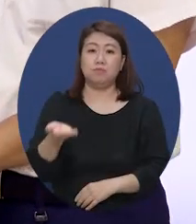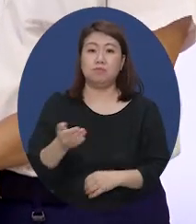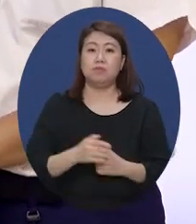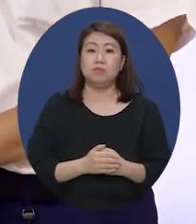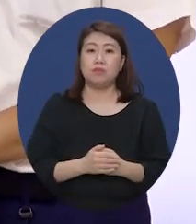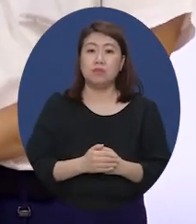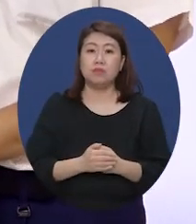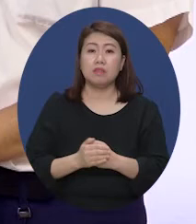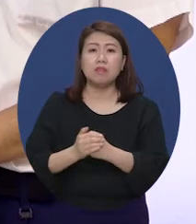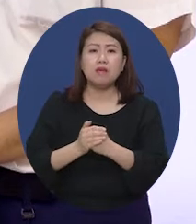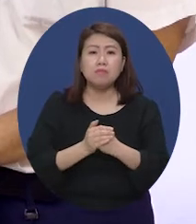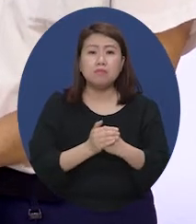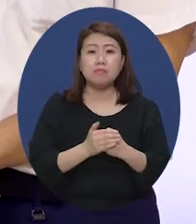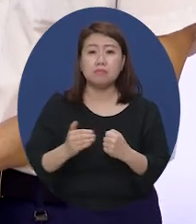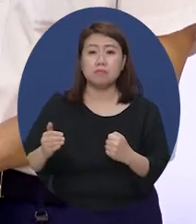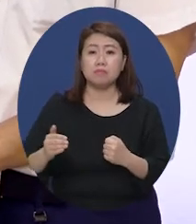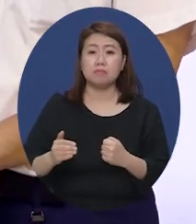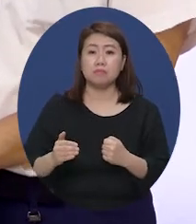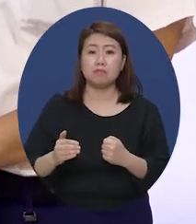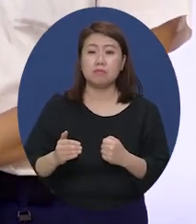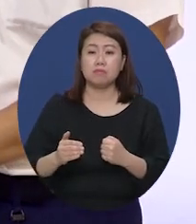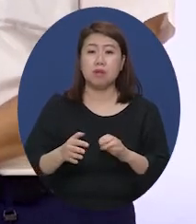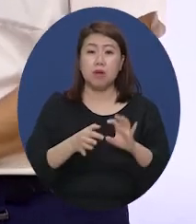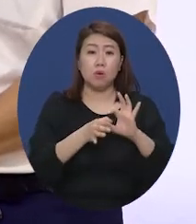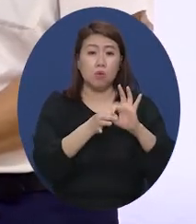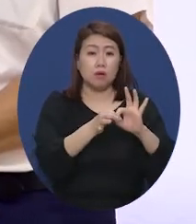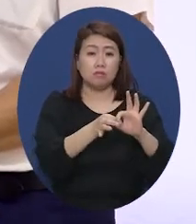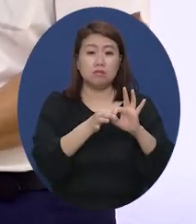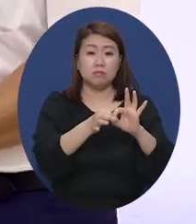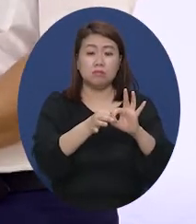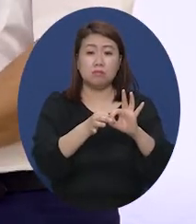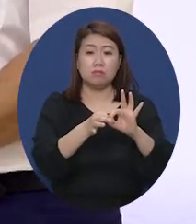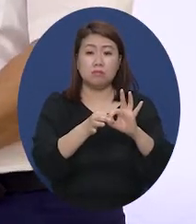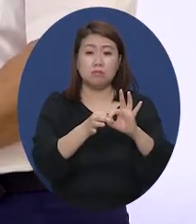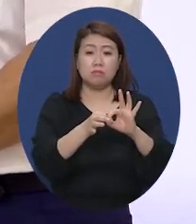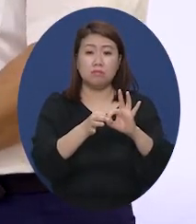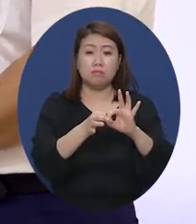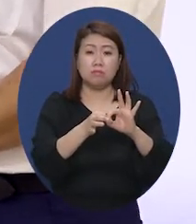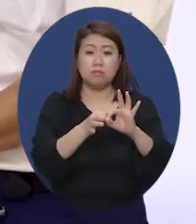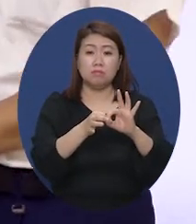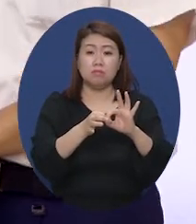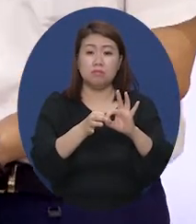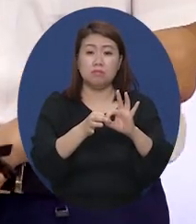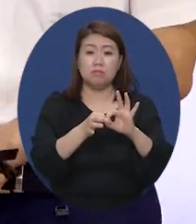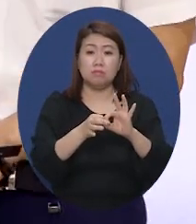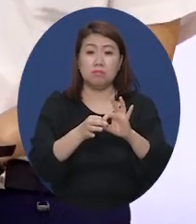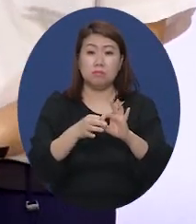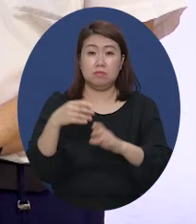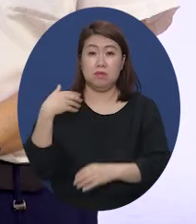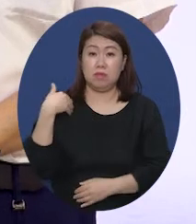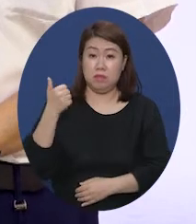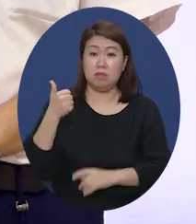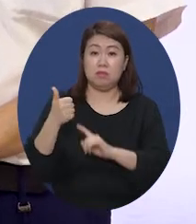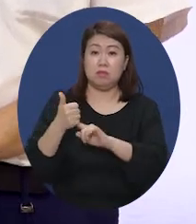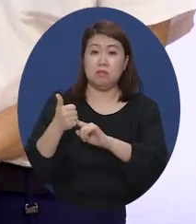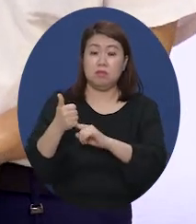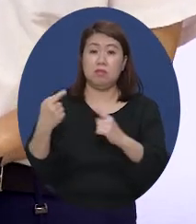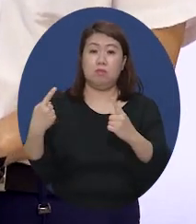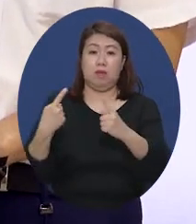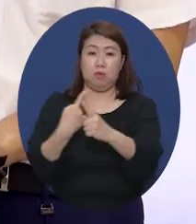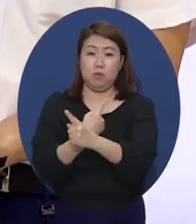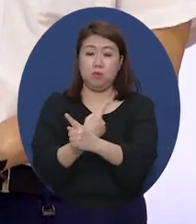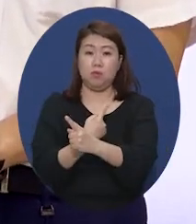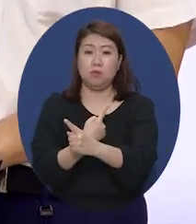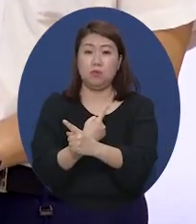앉혔습니다. 그리고 그러다 보니까 어떻게 되겠습니까? 그죠? 아마존을 관심해야 할 그 기관의 수장까지도